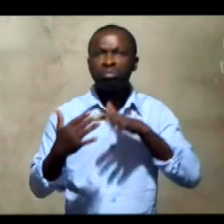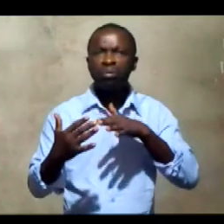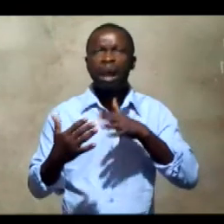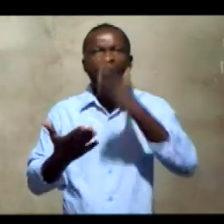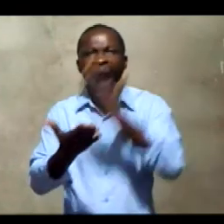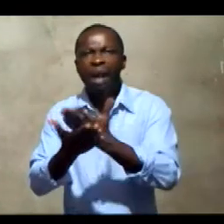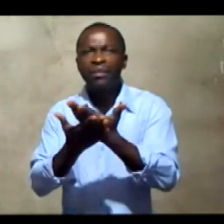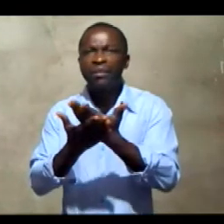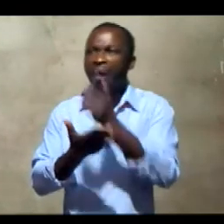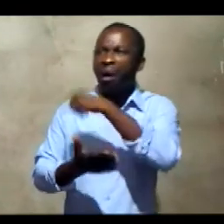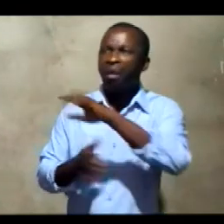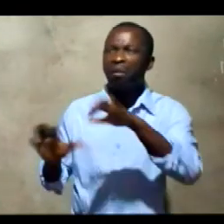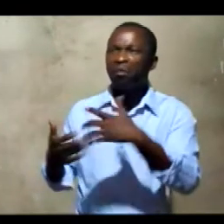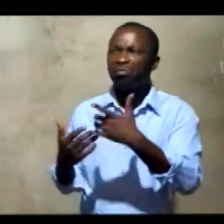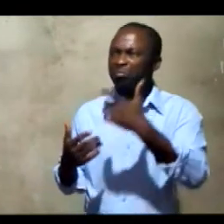Nous essayons d'avancer